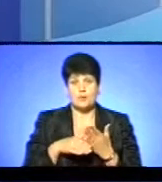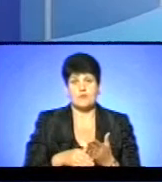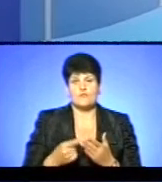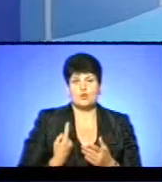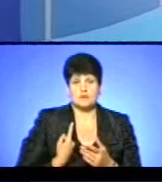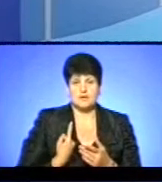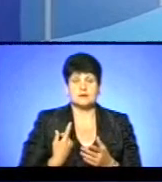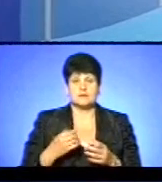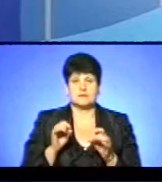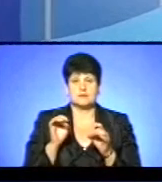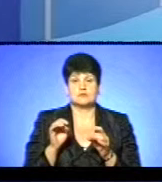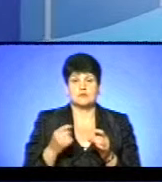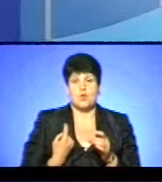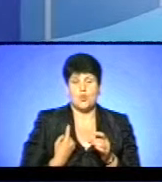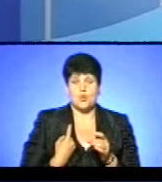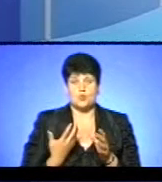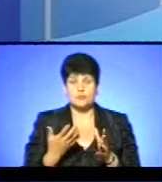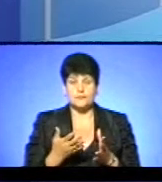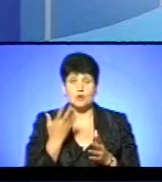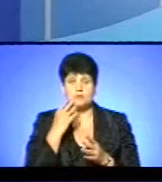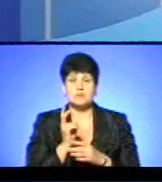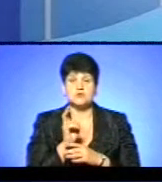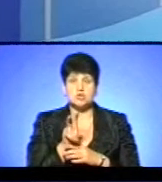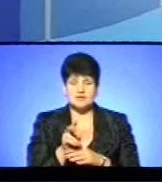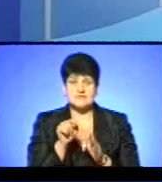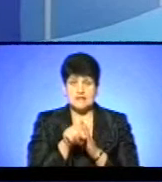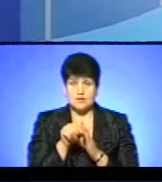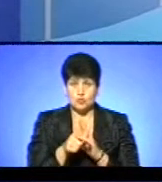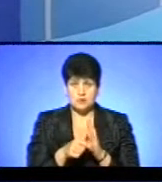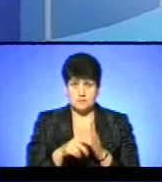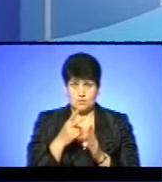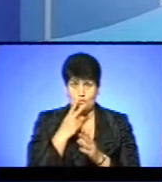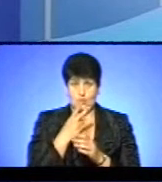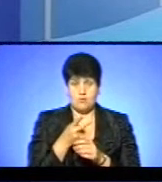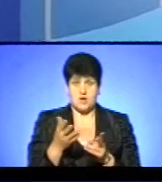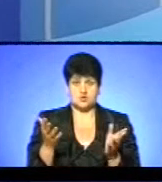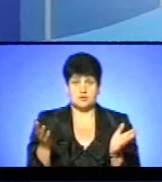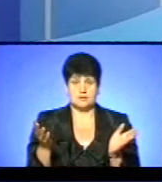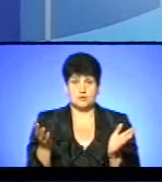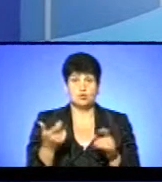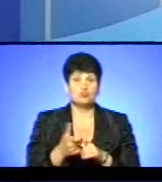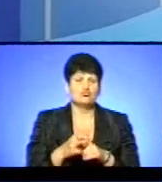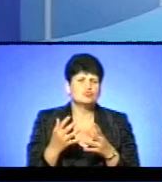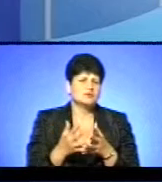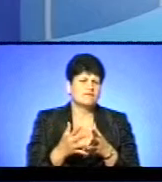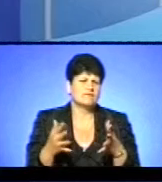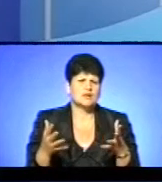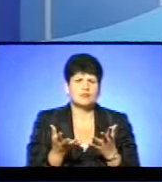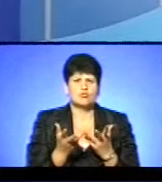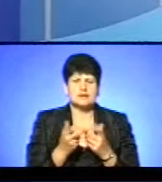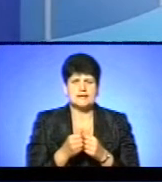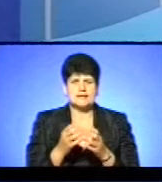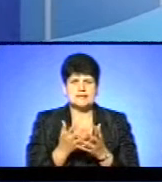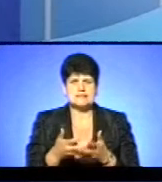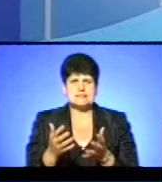на охорону якоби водойми. Коли ми зайшли всередину приміщення, побачили дуже велику кількість сіток. Тобто, сітки були